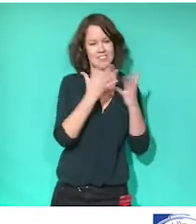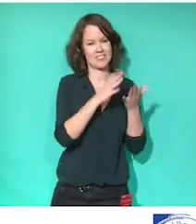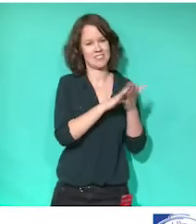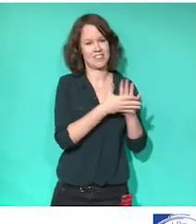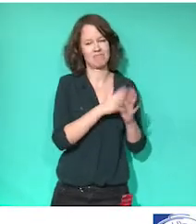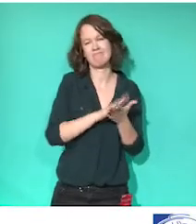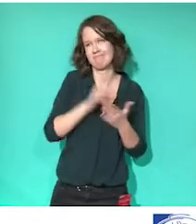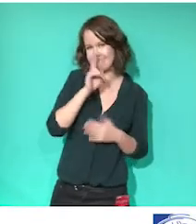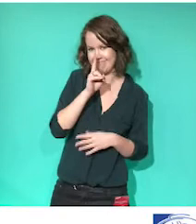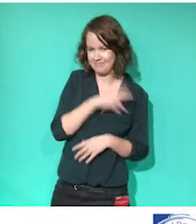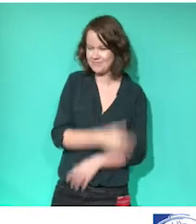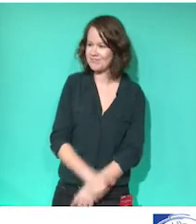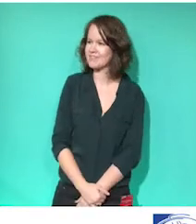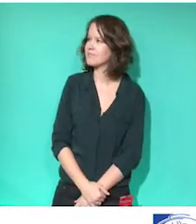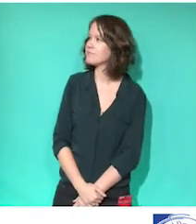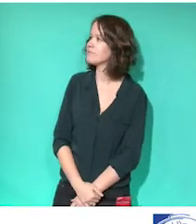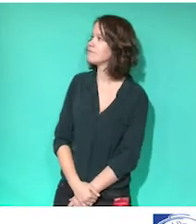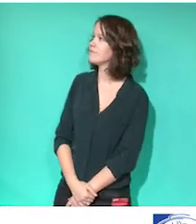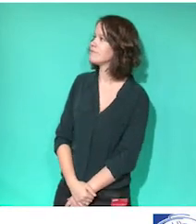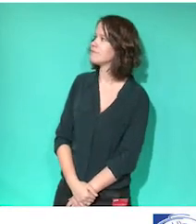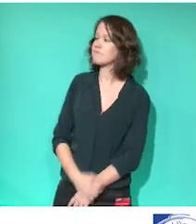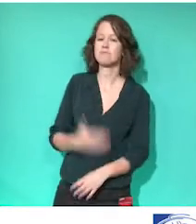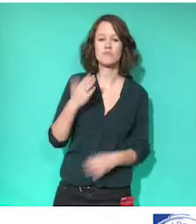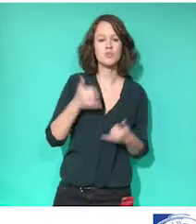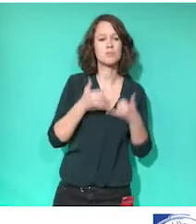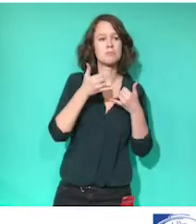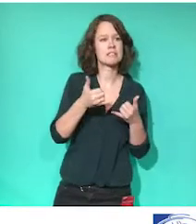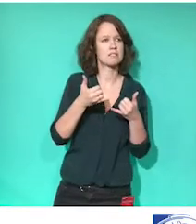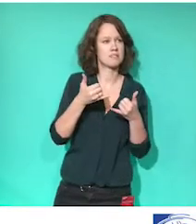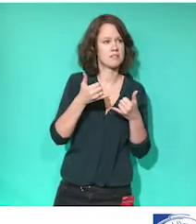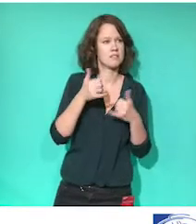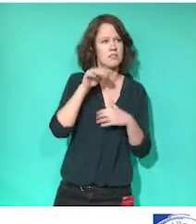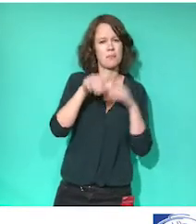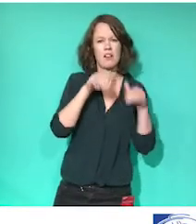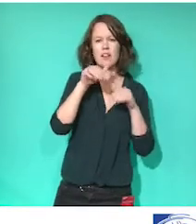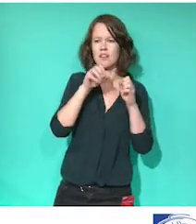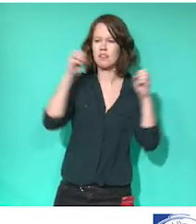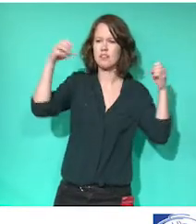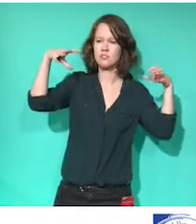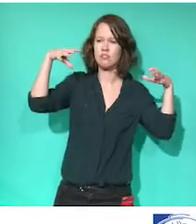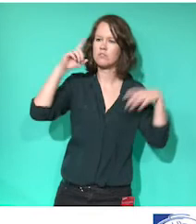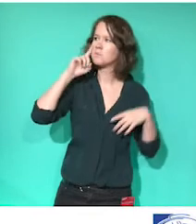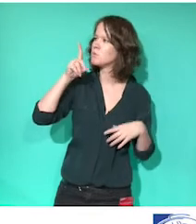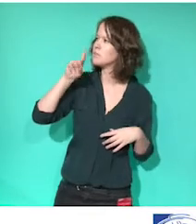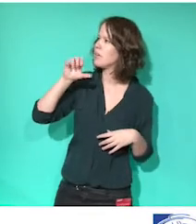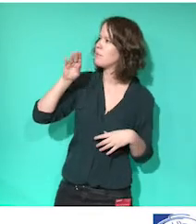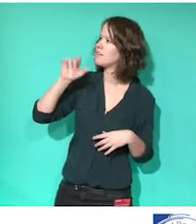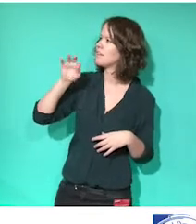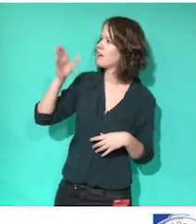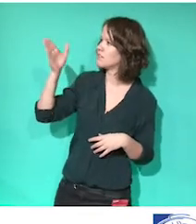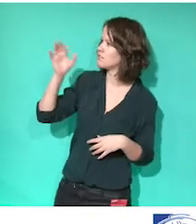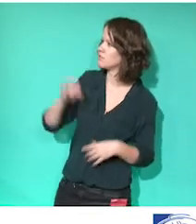l'association. Je plaisante. Autre prix, appel de résonance pour Diarata. C'est celui que vous